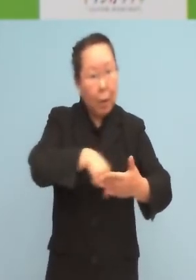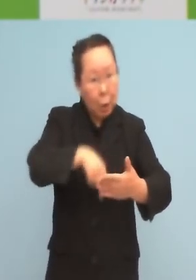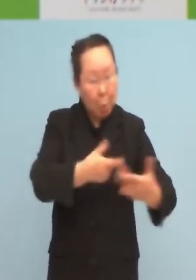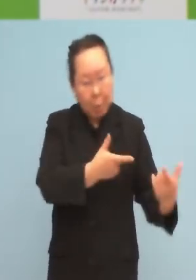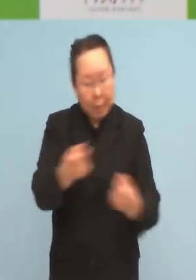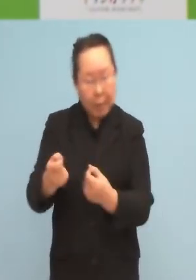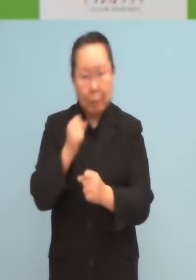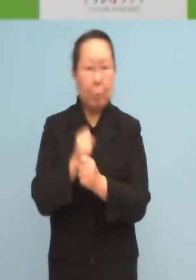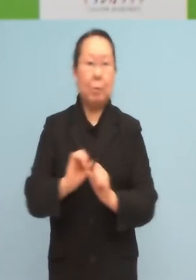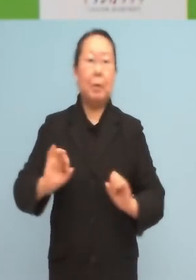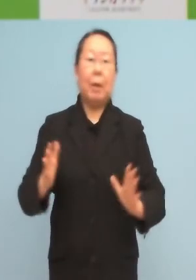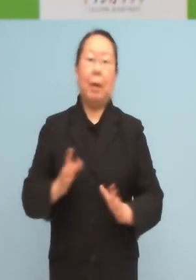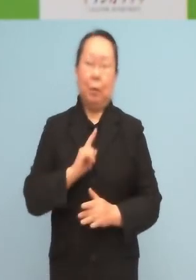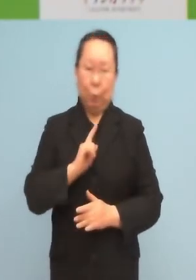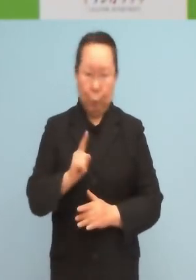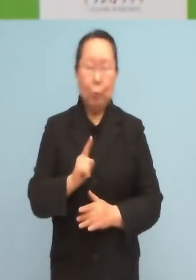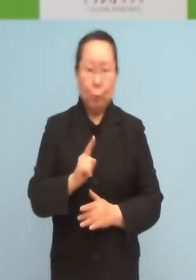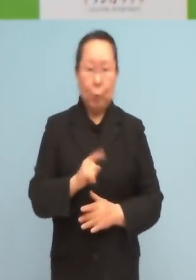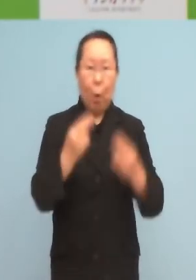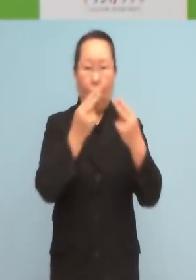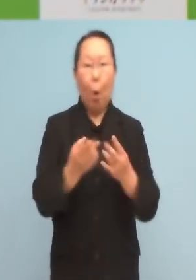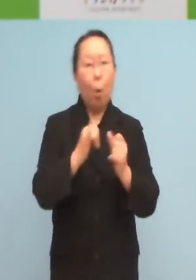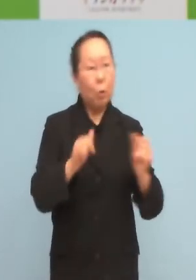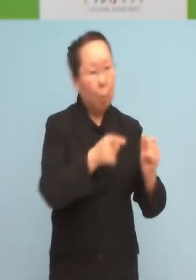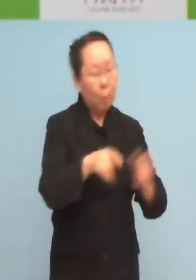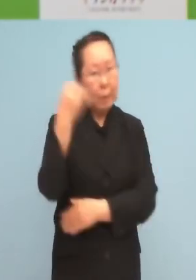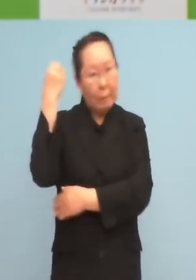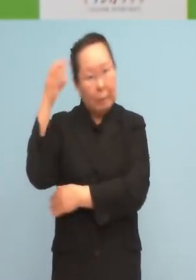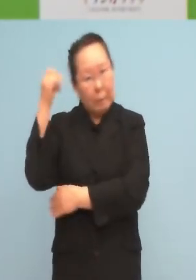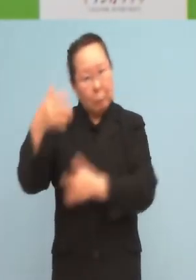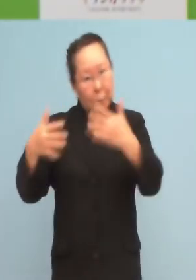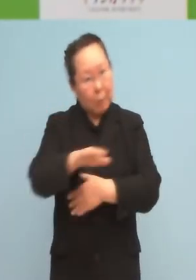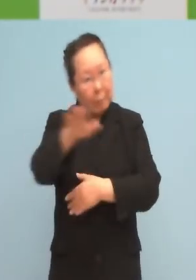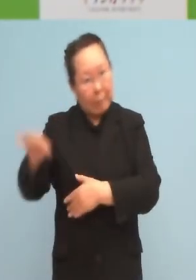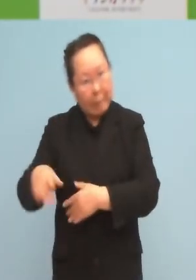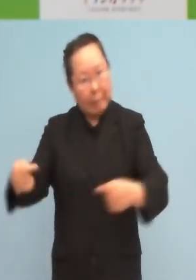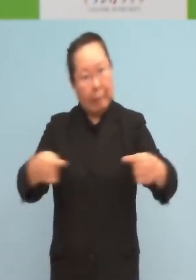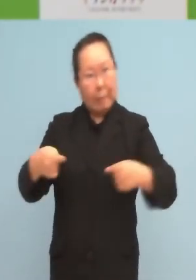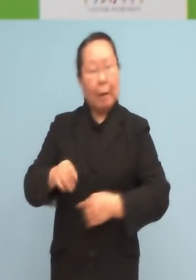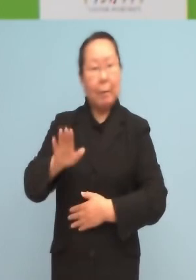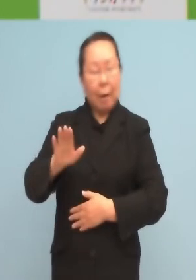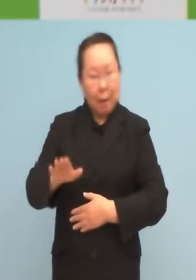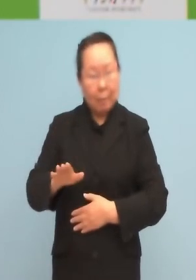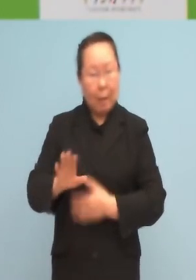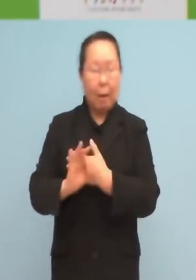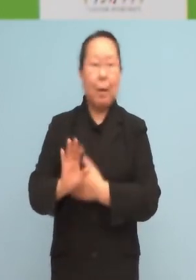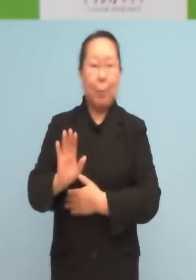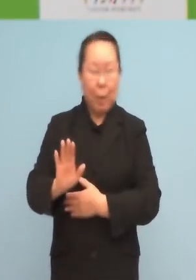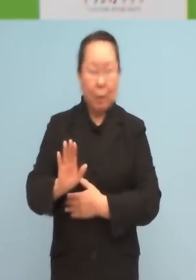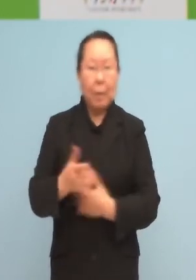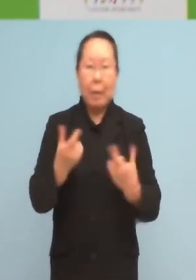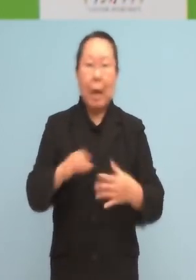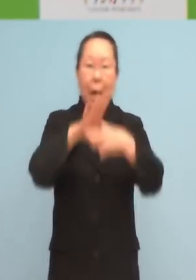を道民の方々、あるいはマスコミの方々からもだったかな、ご指摘をいただいた事案とかですね、やはり文